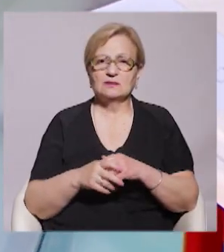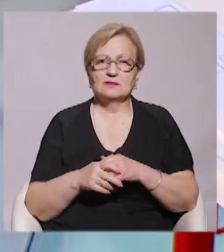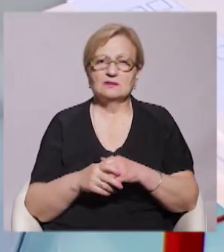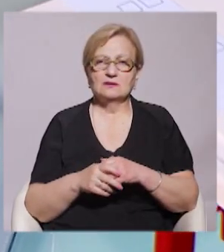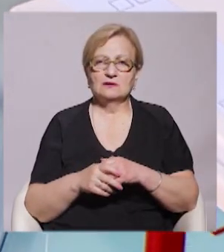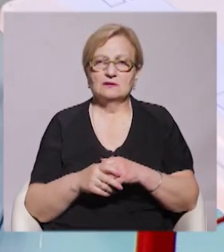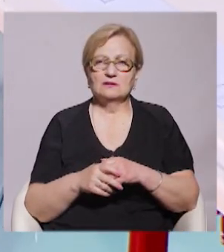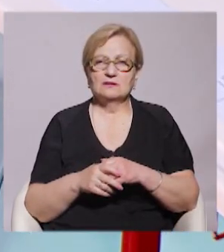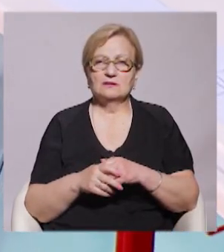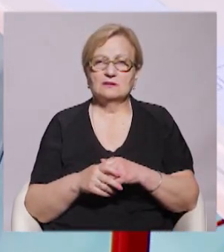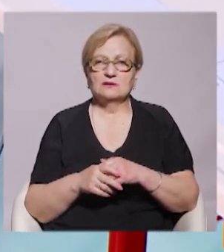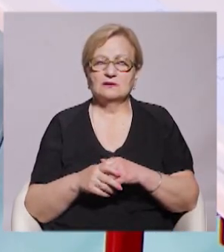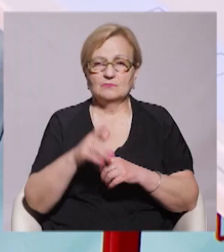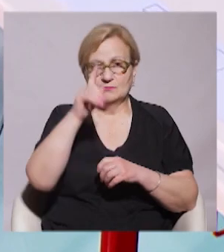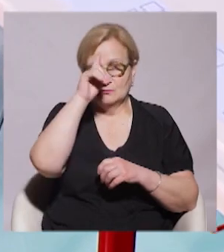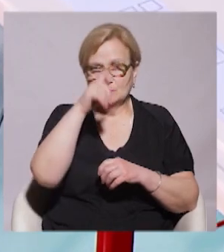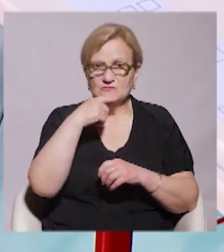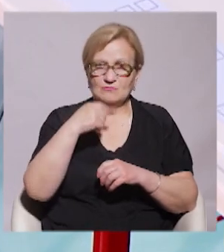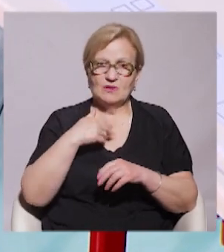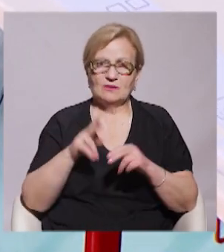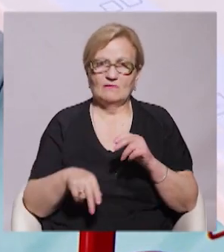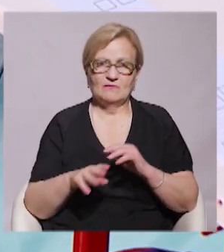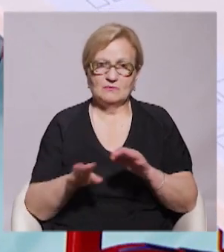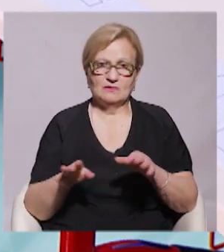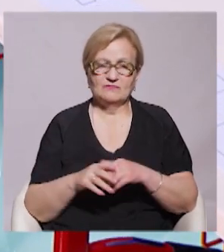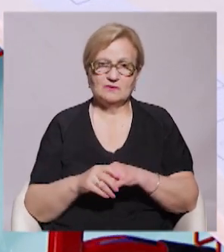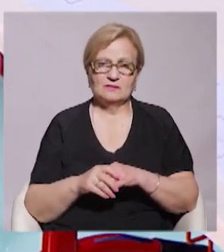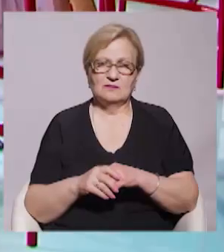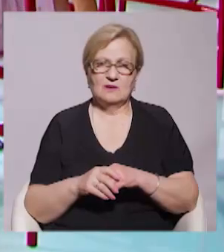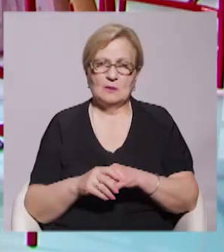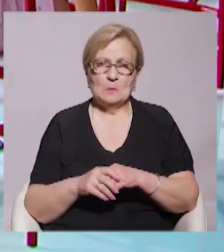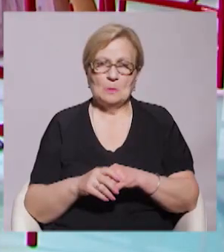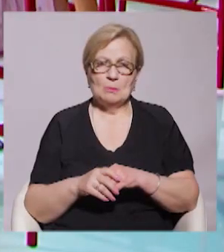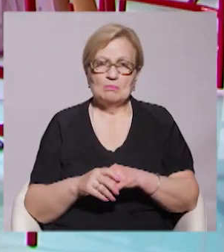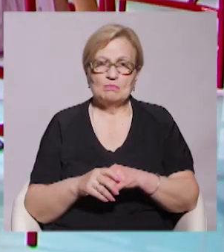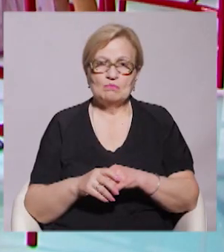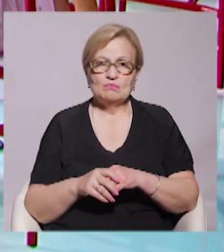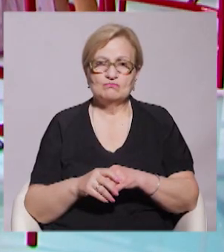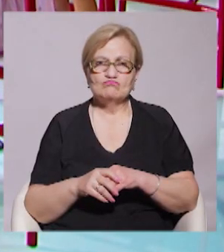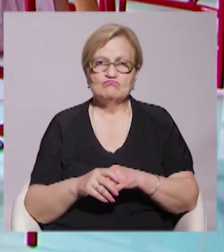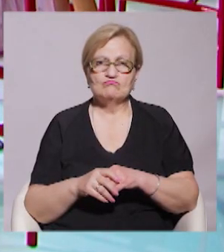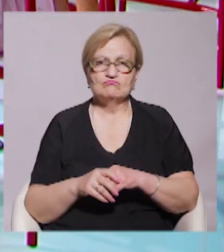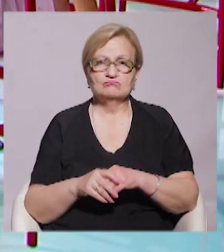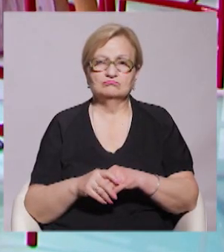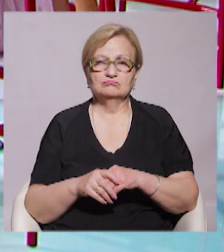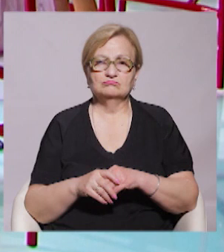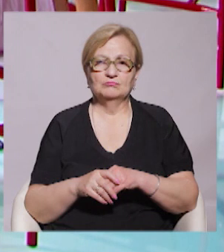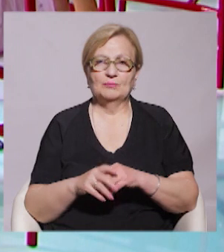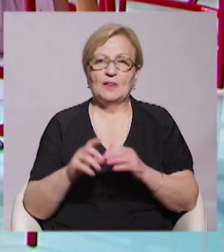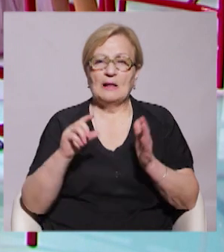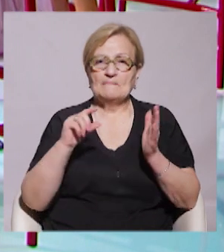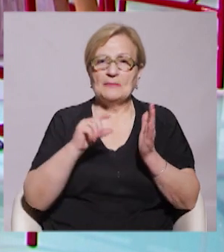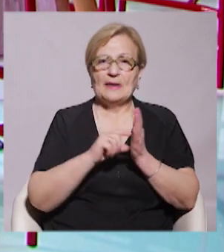საშუალოზე. ზემოთ სამიანები. მე მორჩი. შემახედე პატარებიც. კარგია. პატარებიც. პატარებში ჩამიწერე